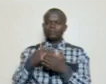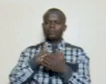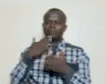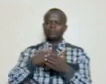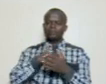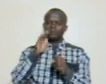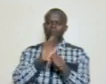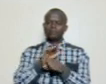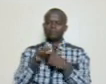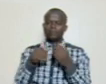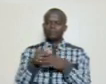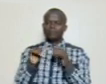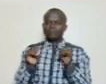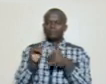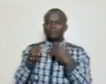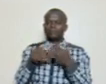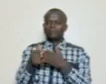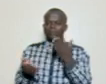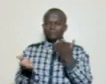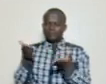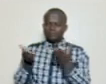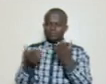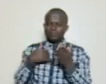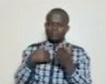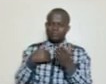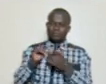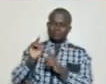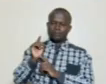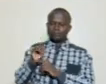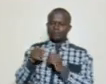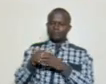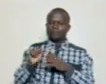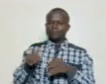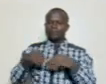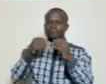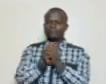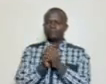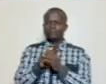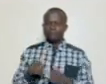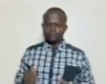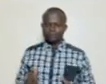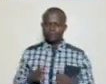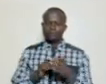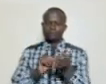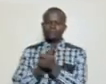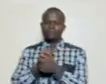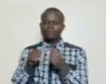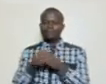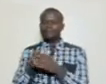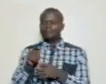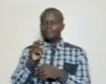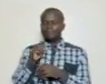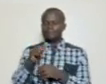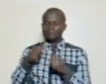n'amatara yagerageje byibuza kugira umutekano duhereze. Indi mihanda ihuza u Rwanda n'ibindi bihugu duhana imbibi ifite uburebure bwa